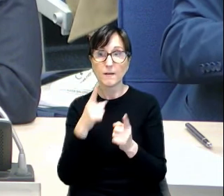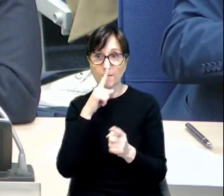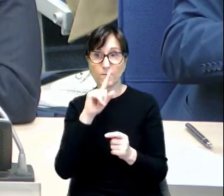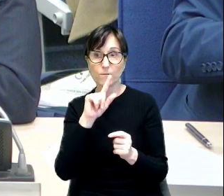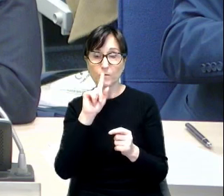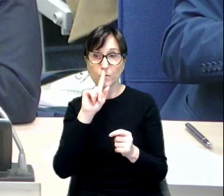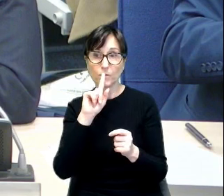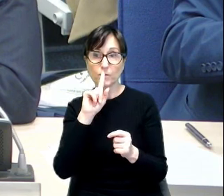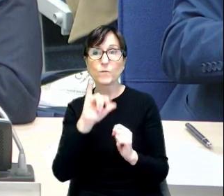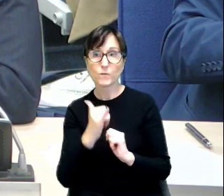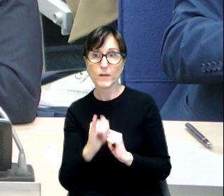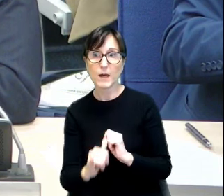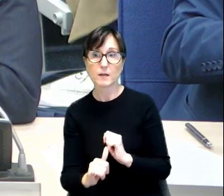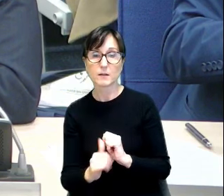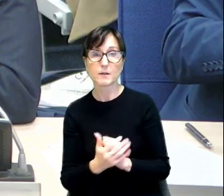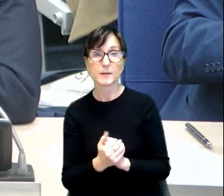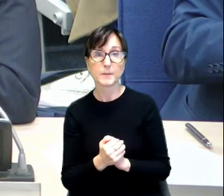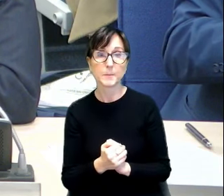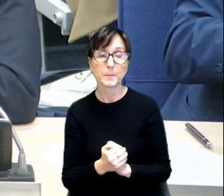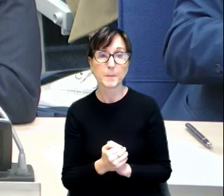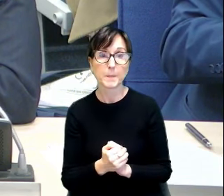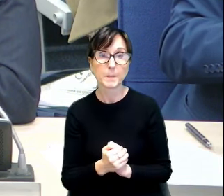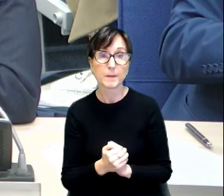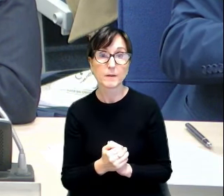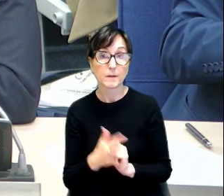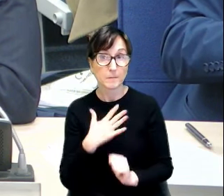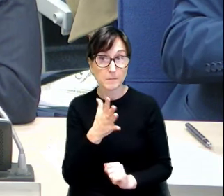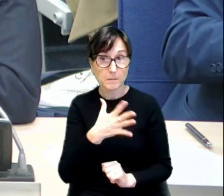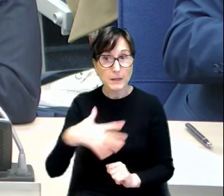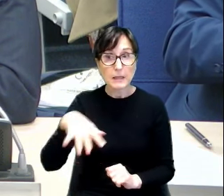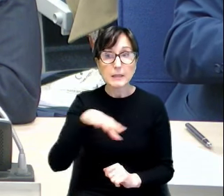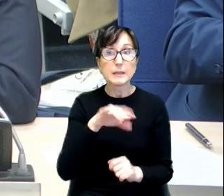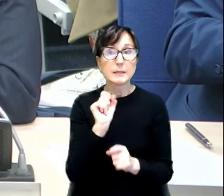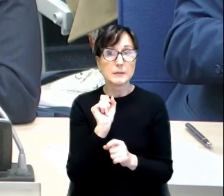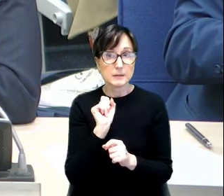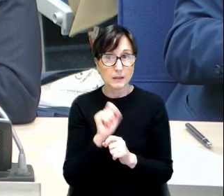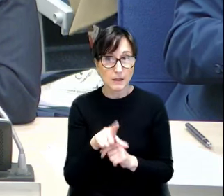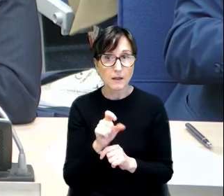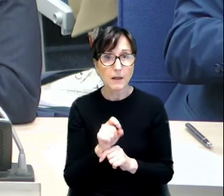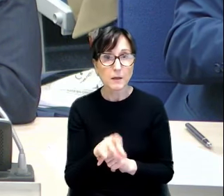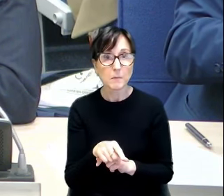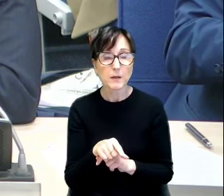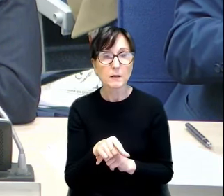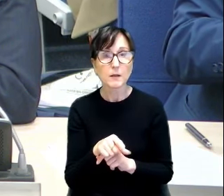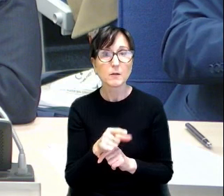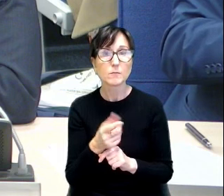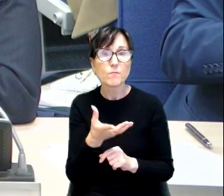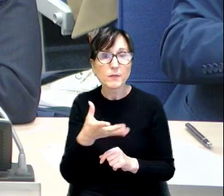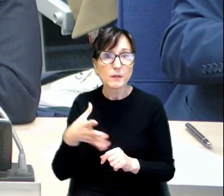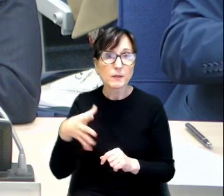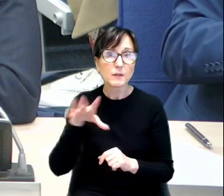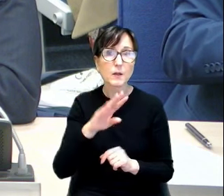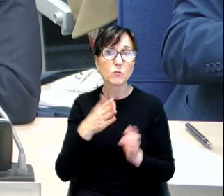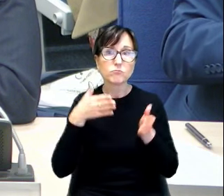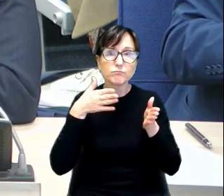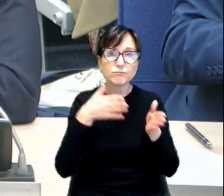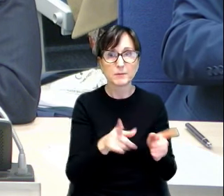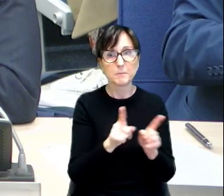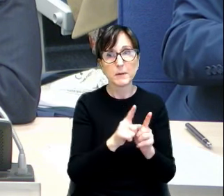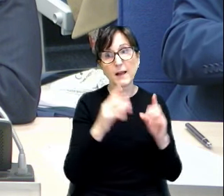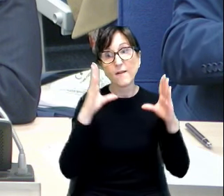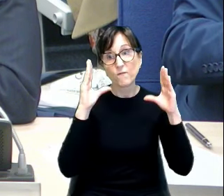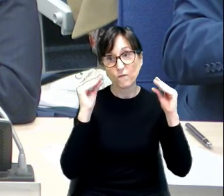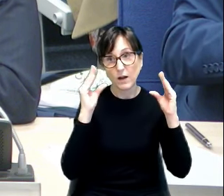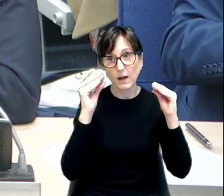ko gero mes kaip klaipėda visą laiką kažkaip buvom daugiau vakarietiškas miestas